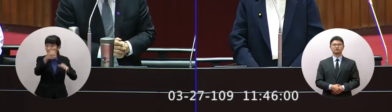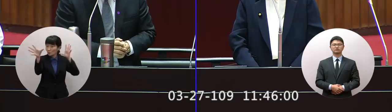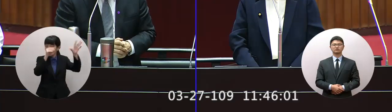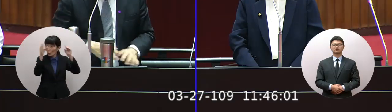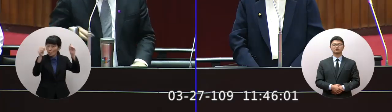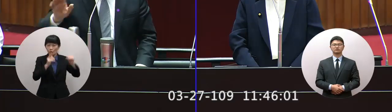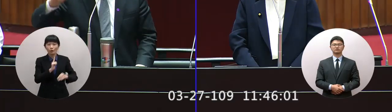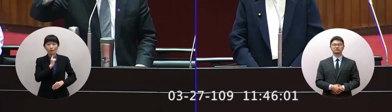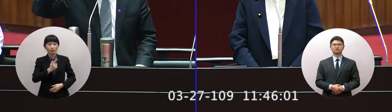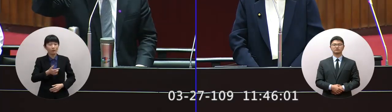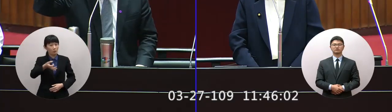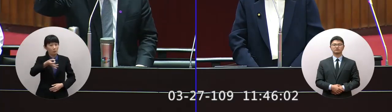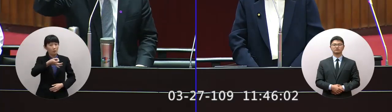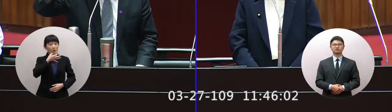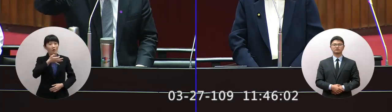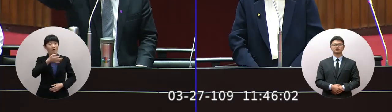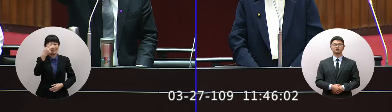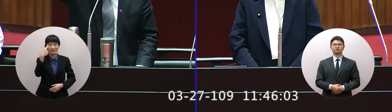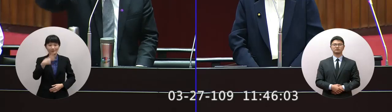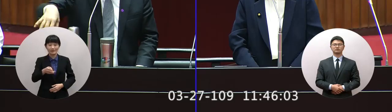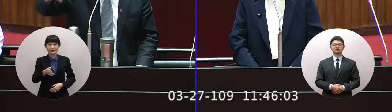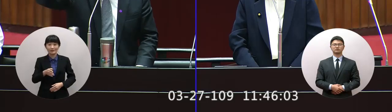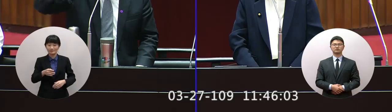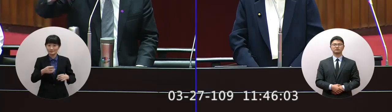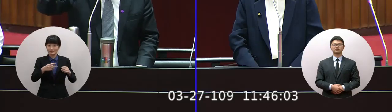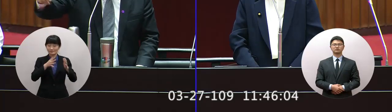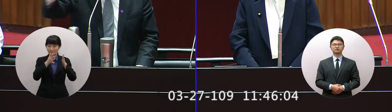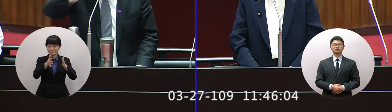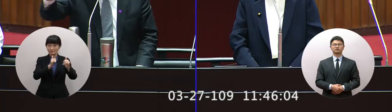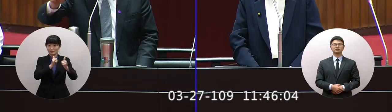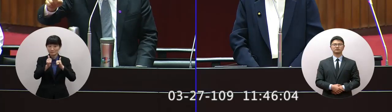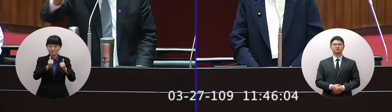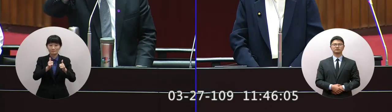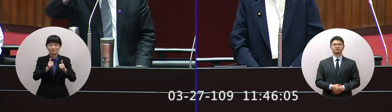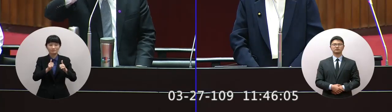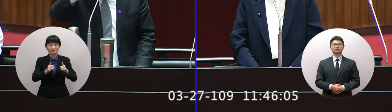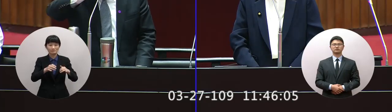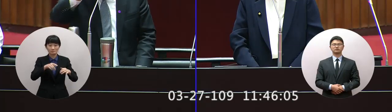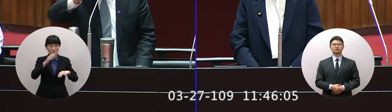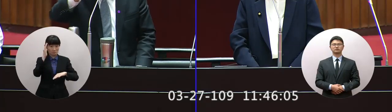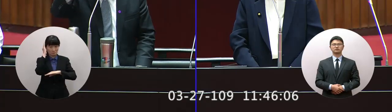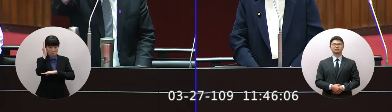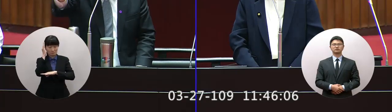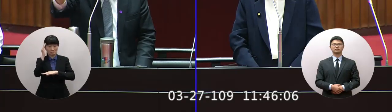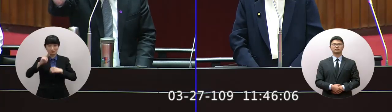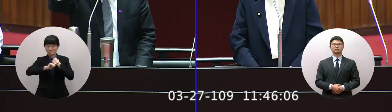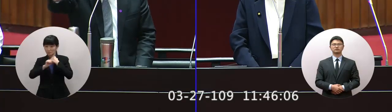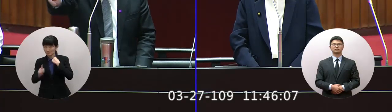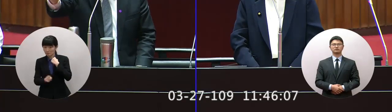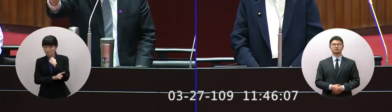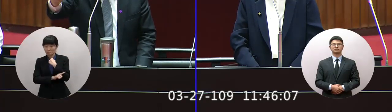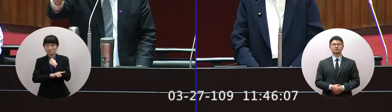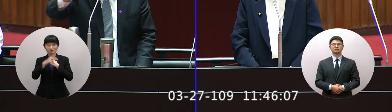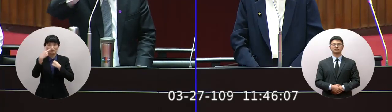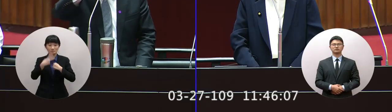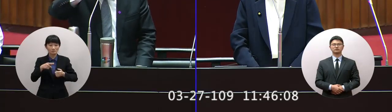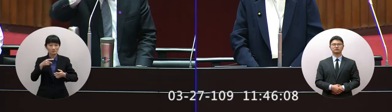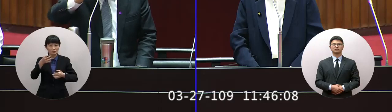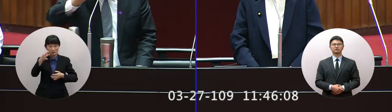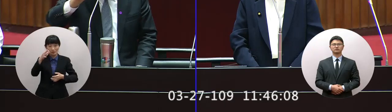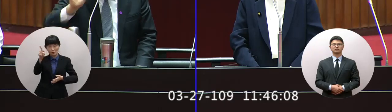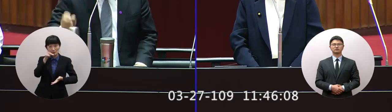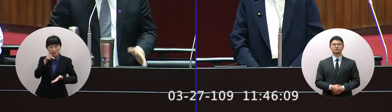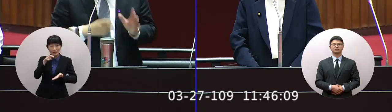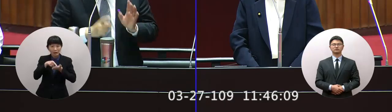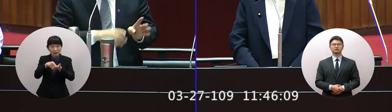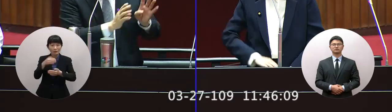很丰富，但他对于政府机关相关法令作业或者甚至于申请贷款完